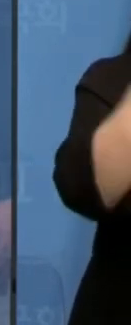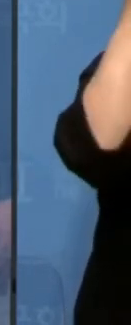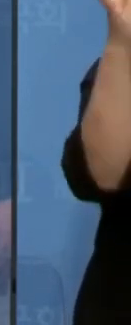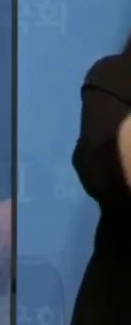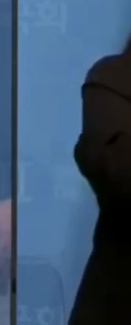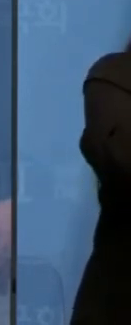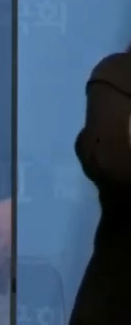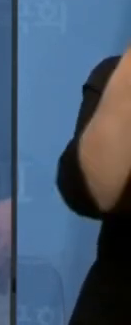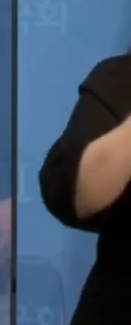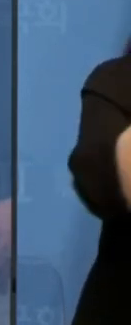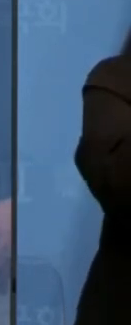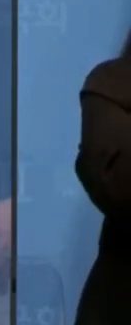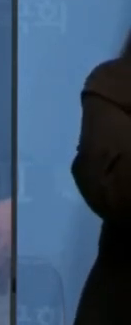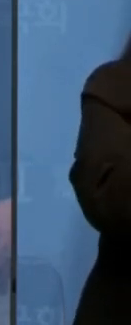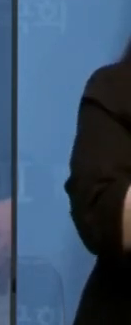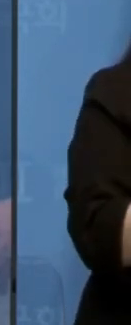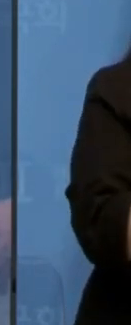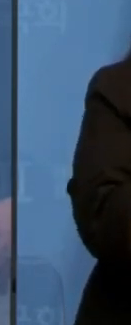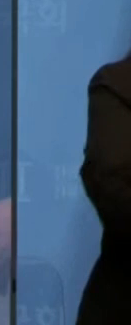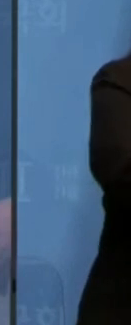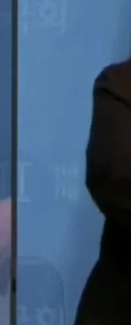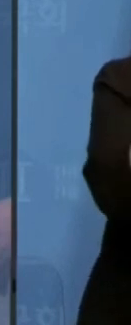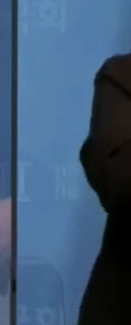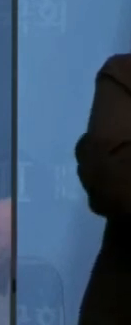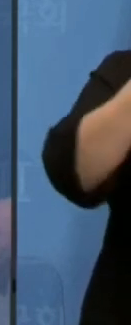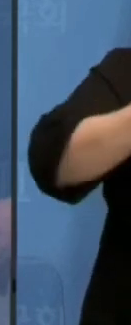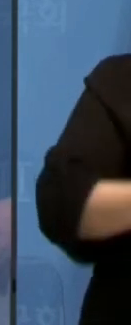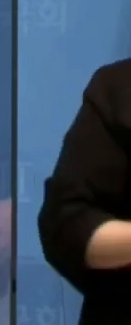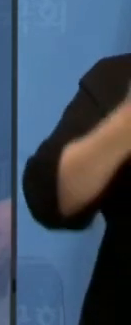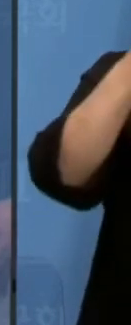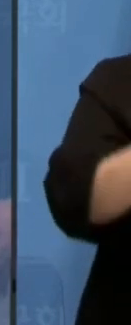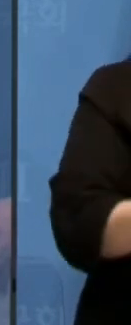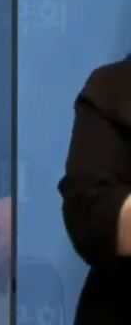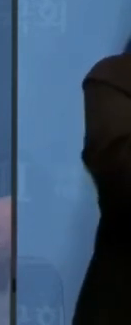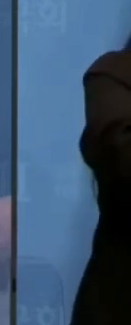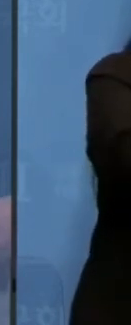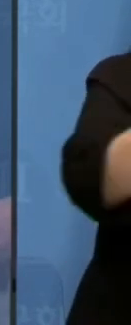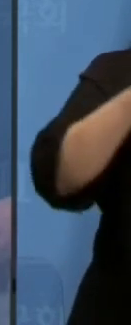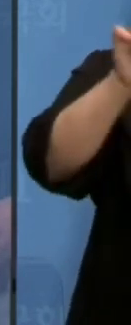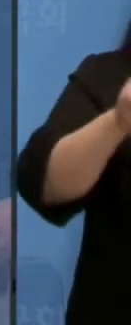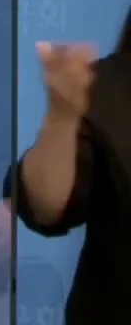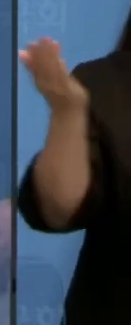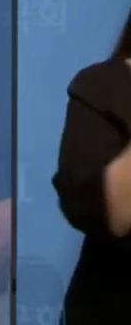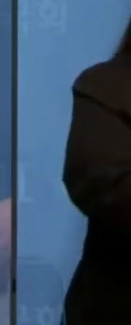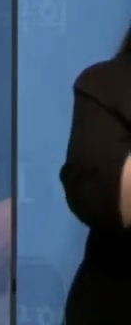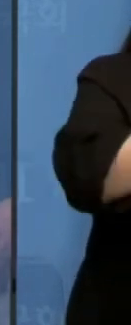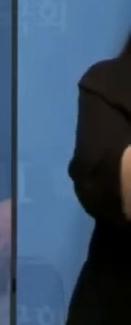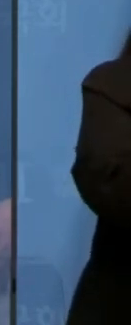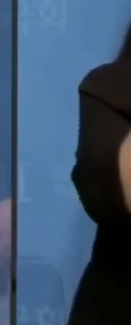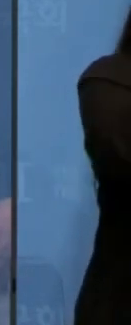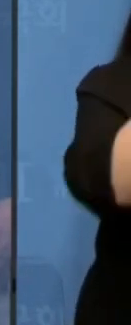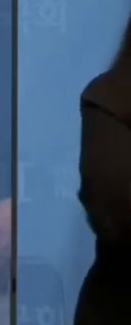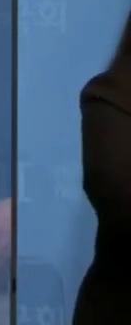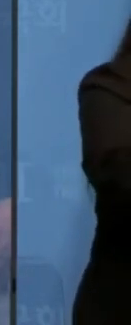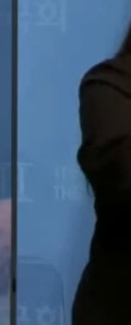통일된 규율 체계를 마련하진 않고 있습니다. 그러나 그 나라 상황에 맞게 이용자들을